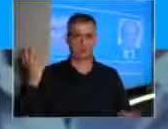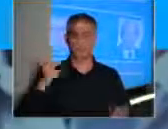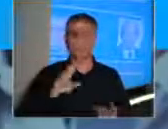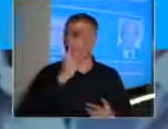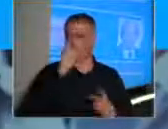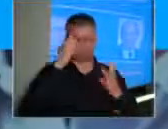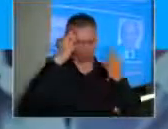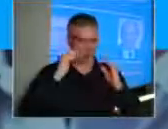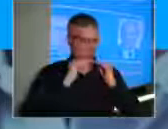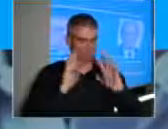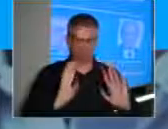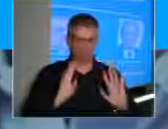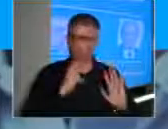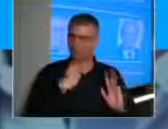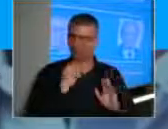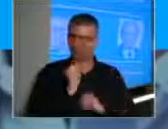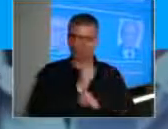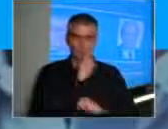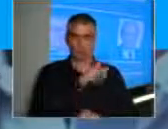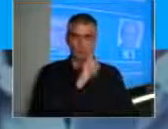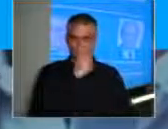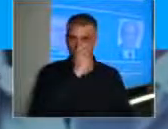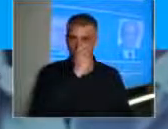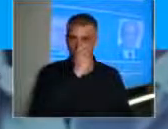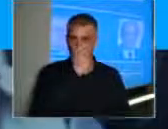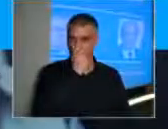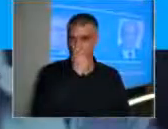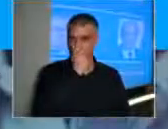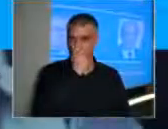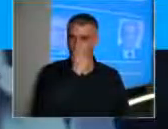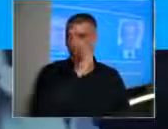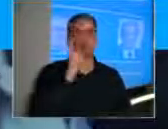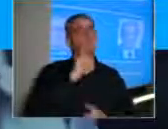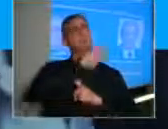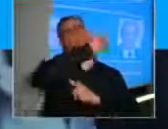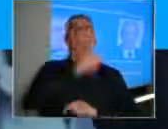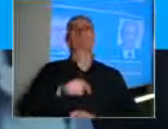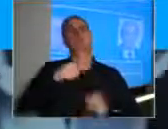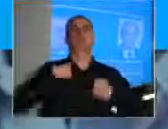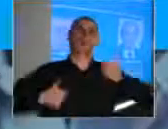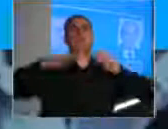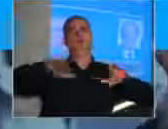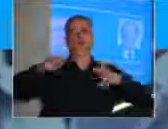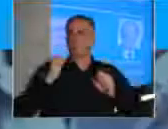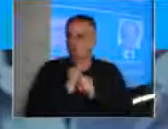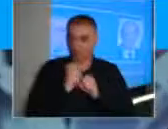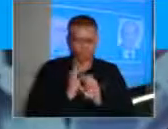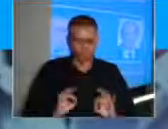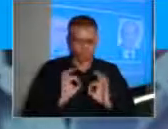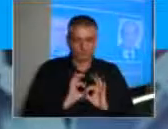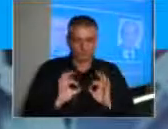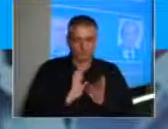איש ראוי, שלא יהיה הבנה, אני חס וחלילה לא מפקפק בו, אבל... לא בלנחות מהירח ולהגיד אני ראש ממשלה לפני שעשית דבר